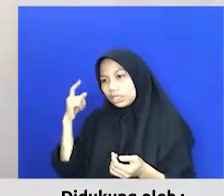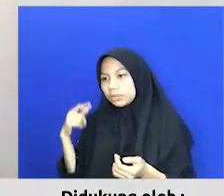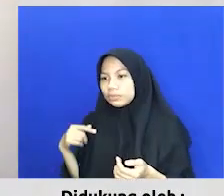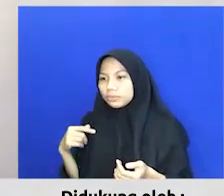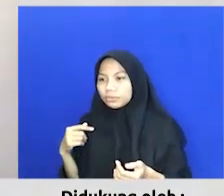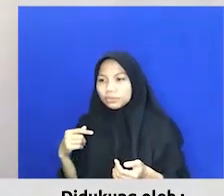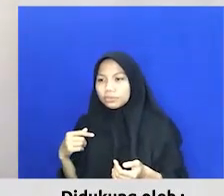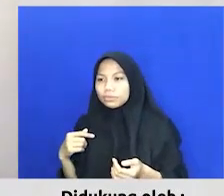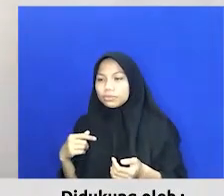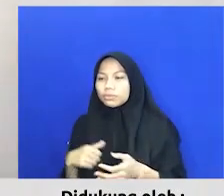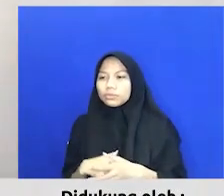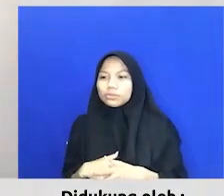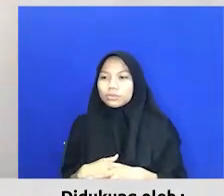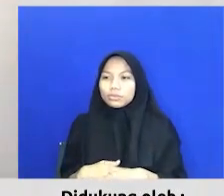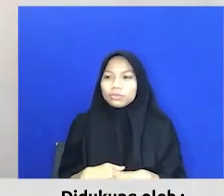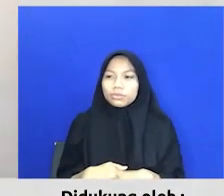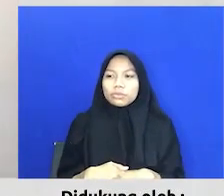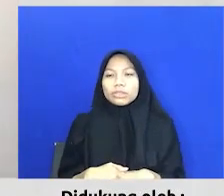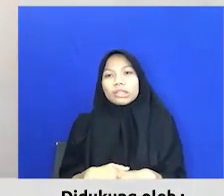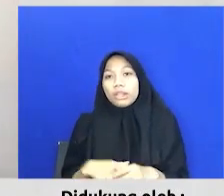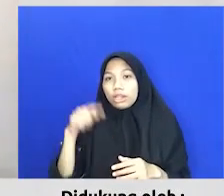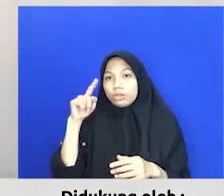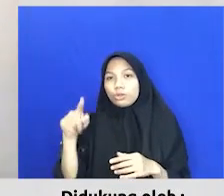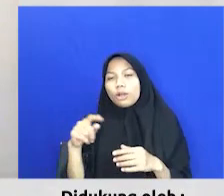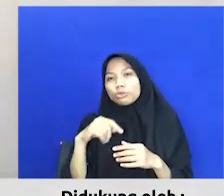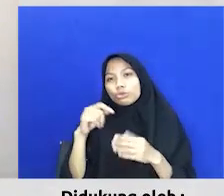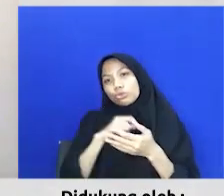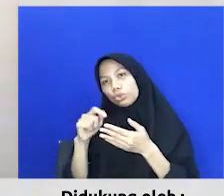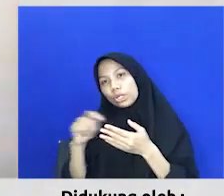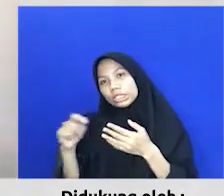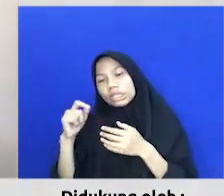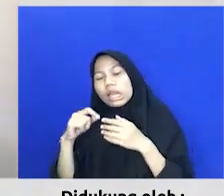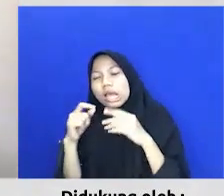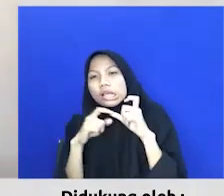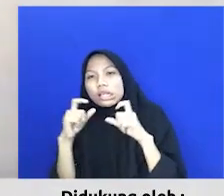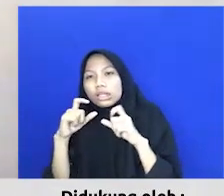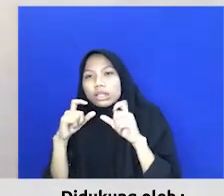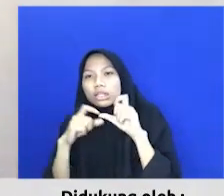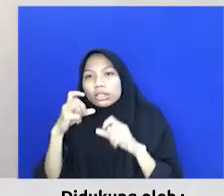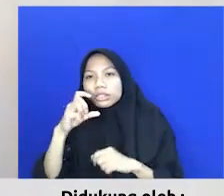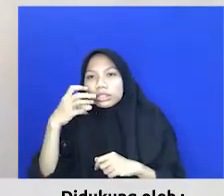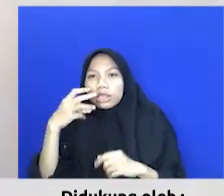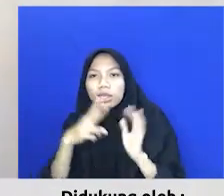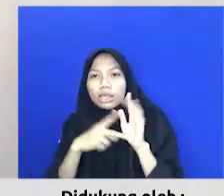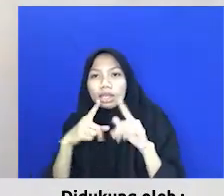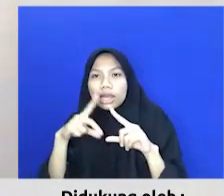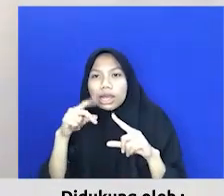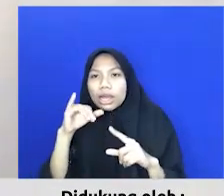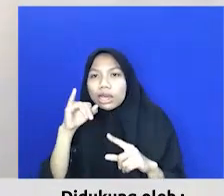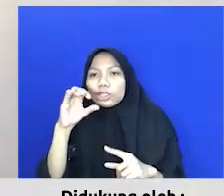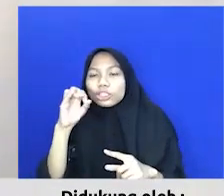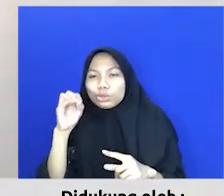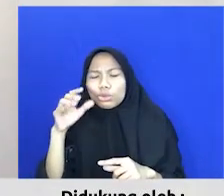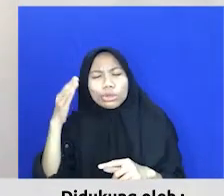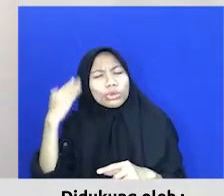dalam pengalaman dari penonton. Berarti apa? Bahwa hal-hal yang tidak diketahui penonton itulah yang harus